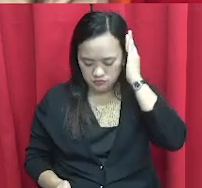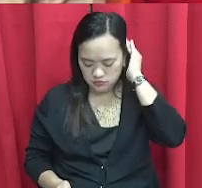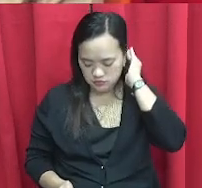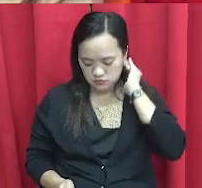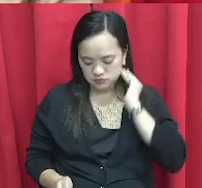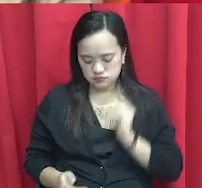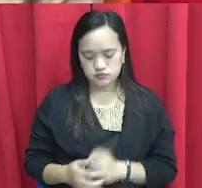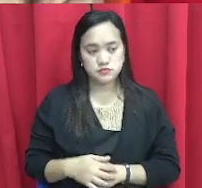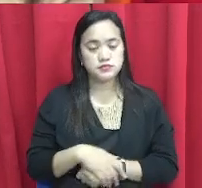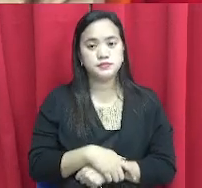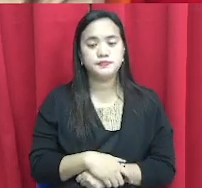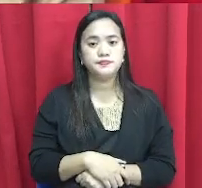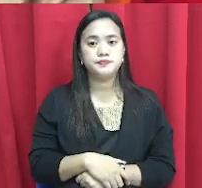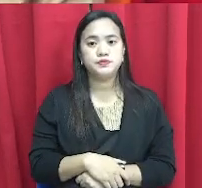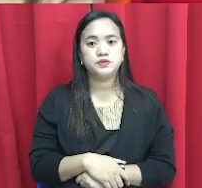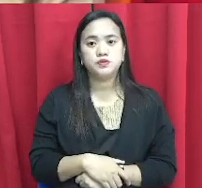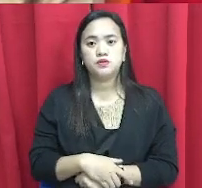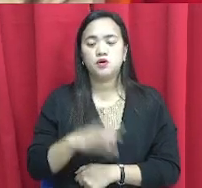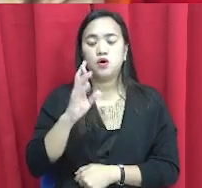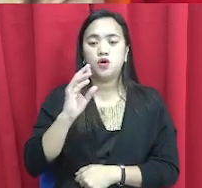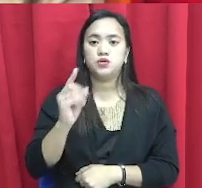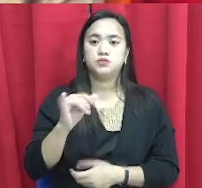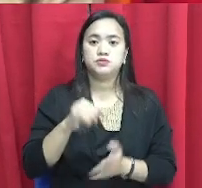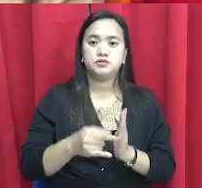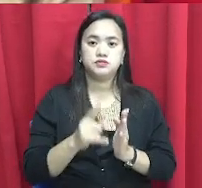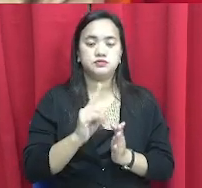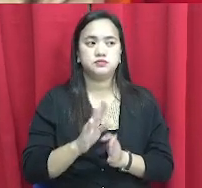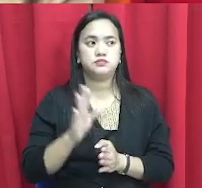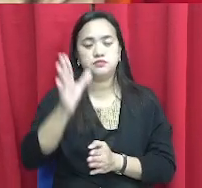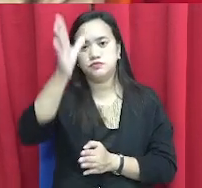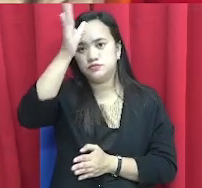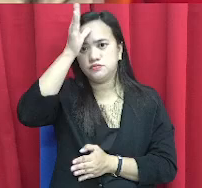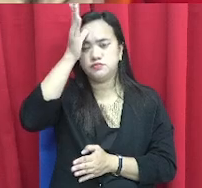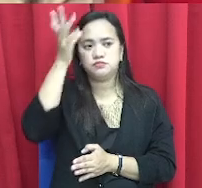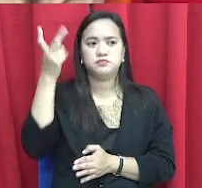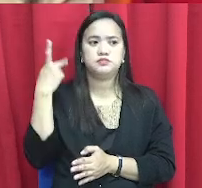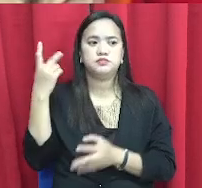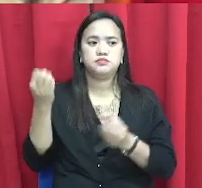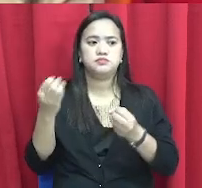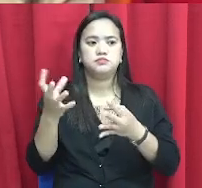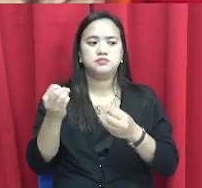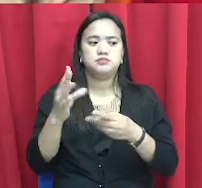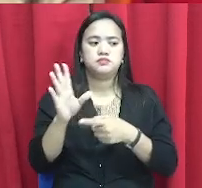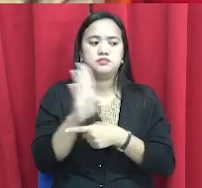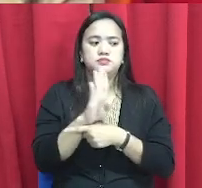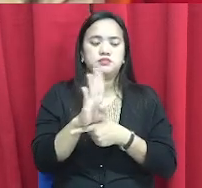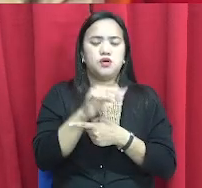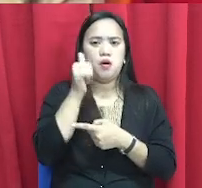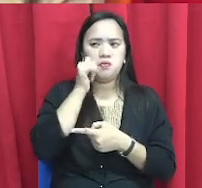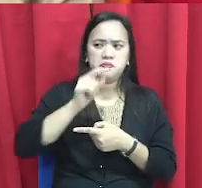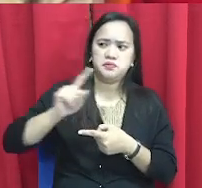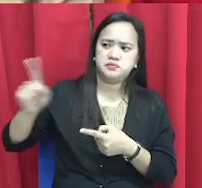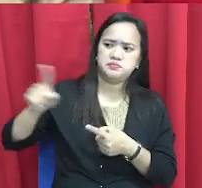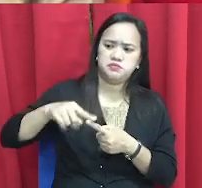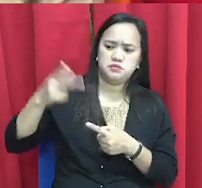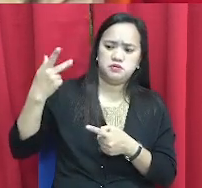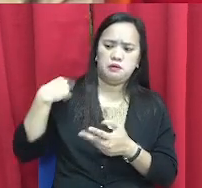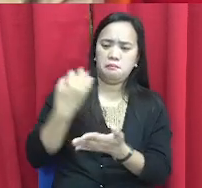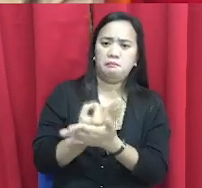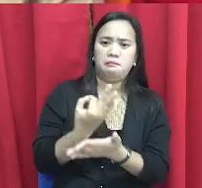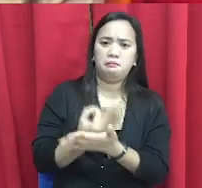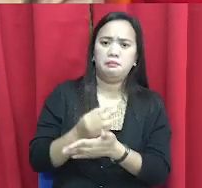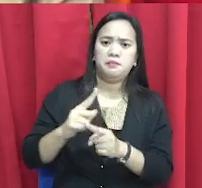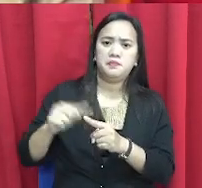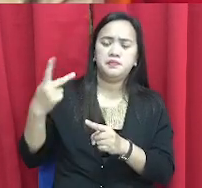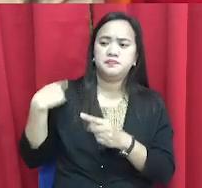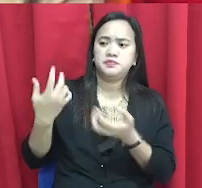ikaw yung isang tatay na ay marami din Nam nagbabalik katan pero wala din naman Hwag na lang gagastos na lang tayo diyan eh may